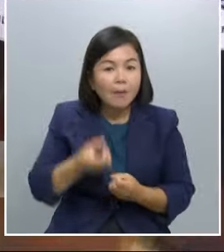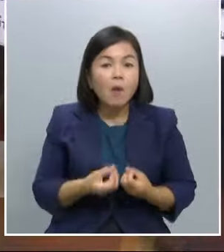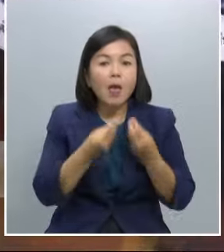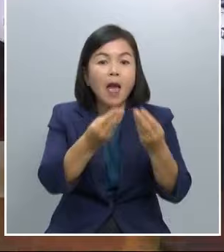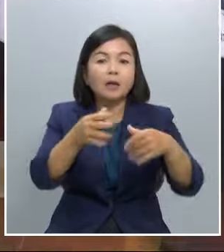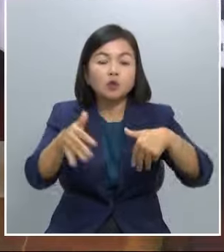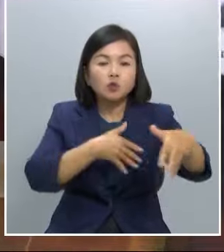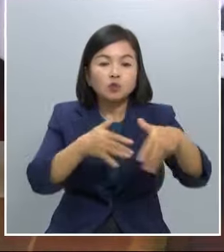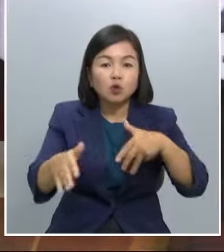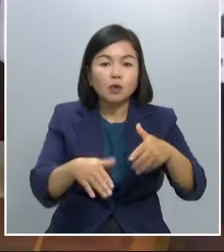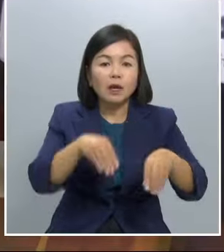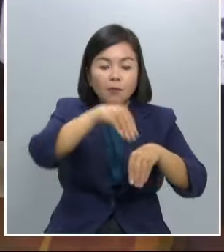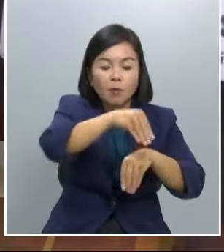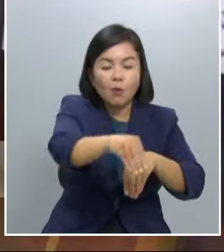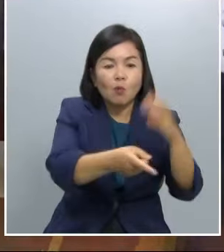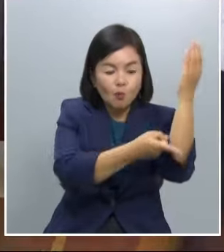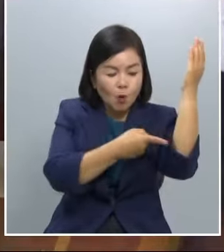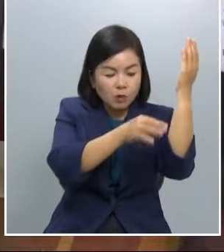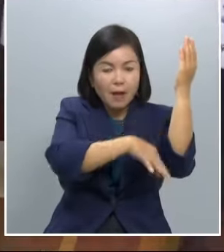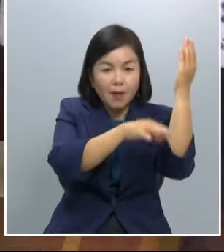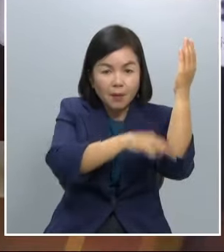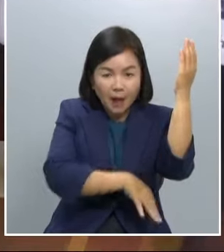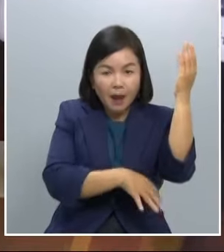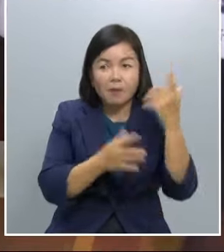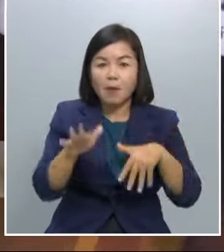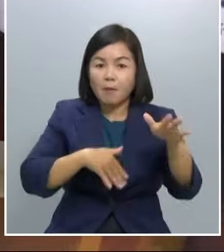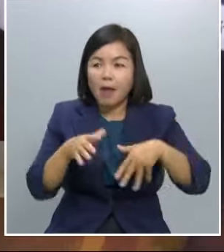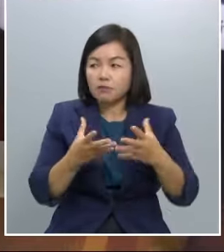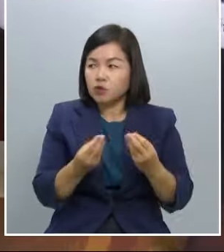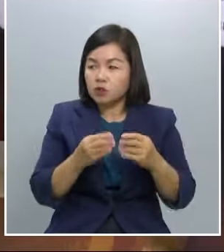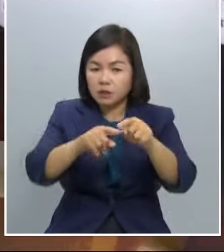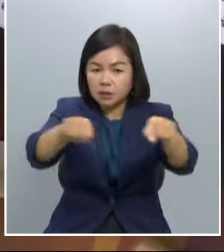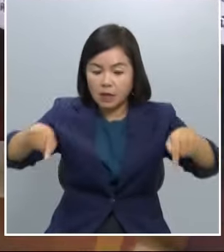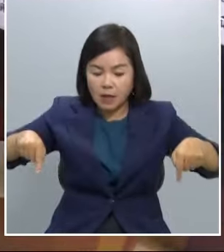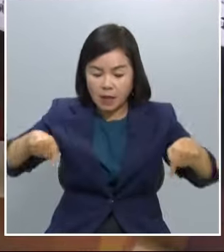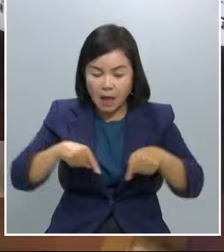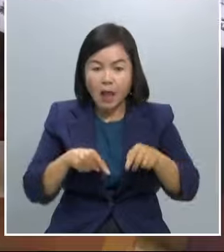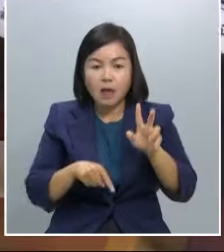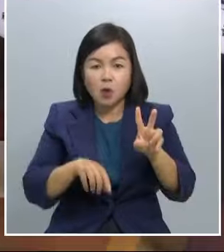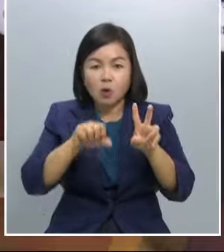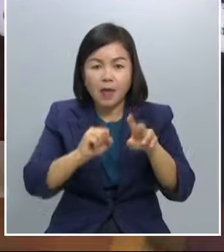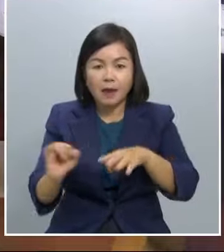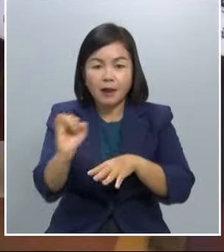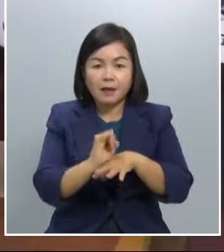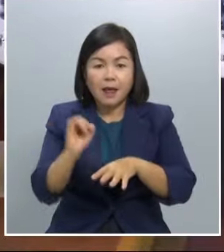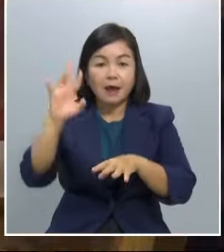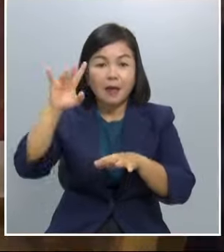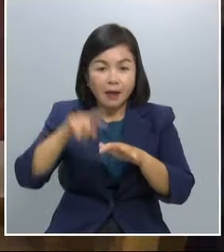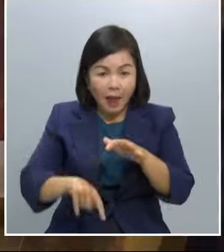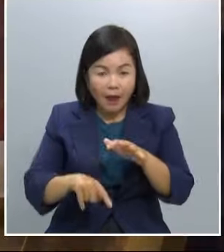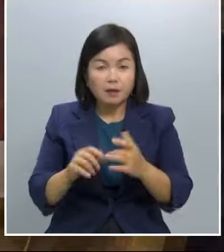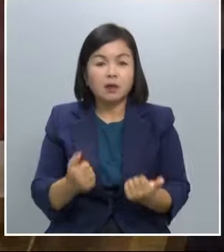การแปลงใหญ่ในพื้นที่สวนยังงพารากว่า 200,000ไร่กำหนดวันออกมาแล้วนะครับท่านผู้ชม